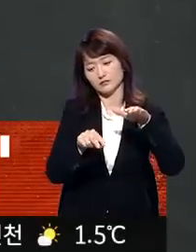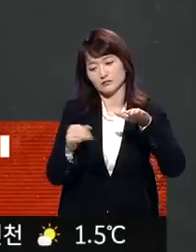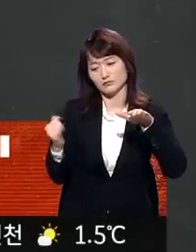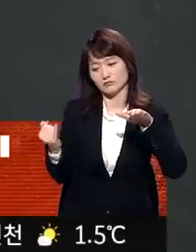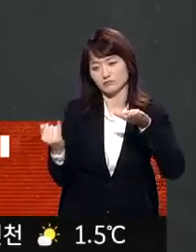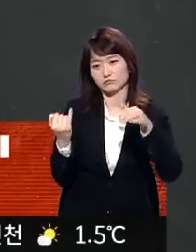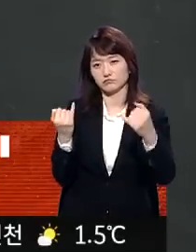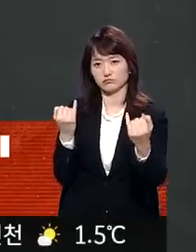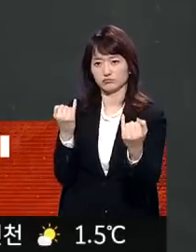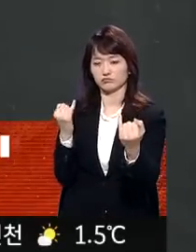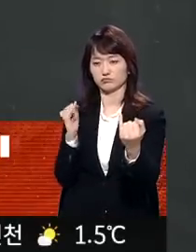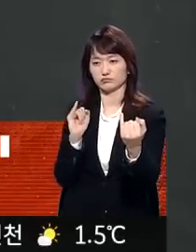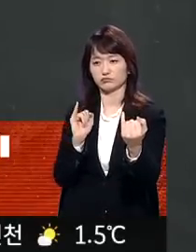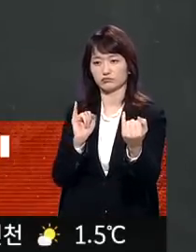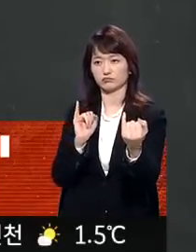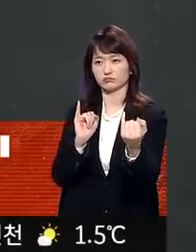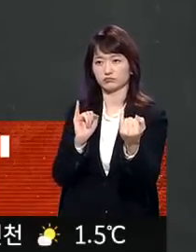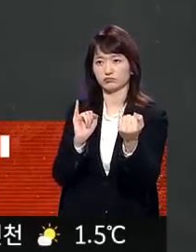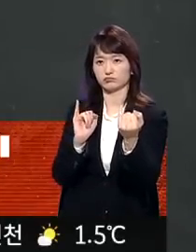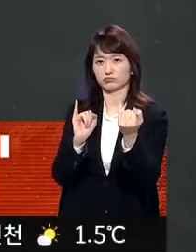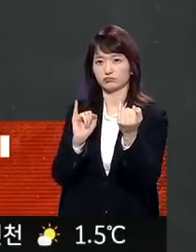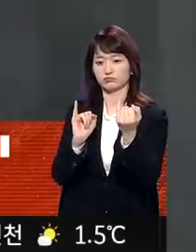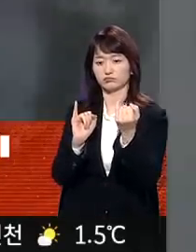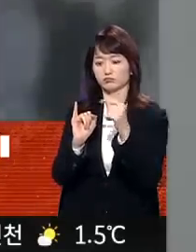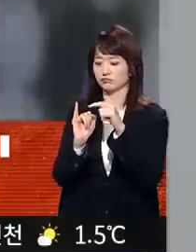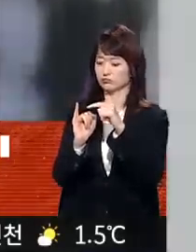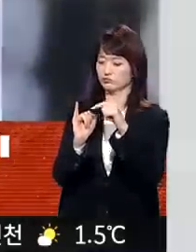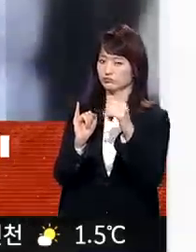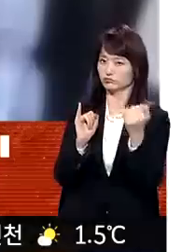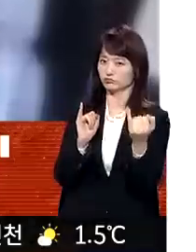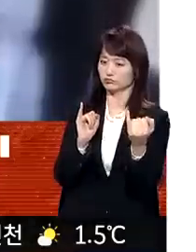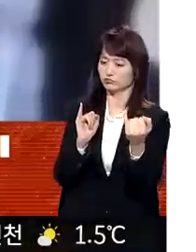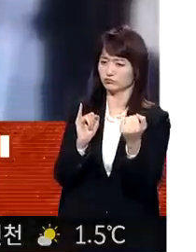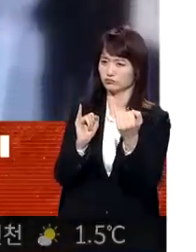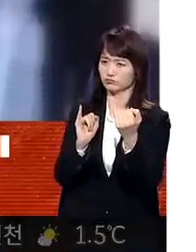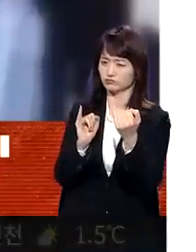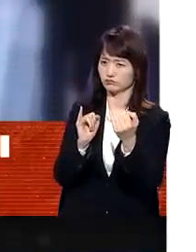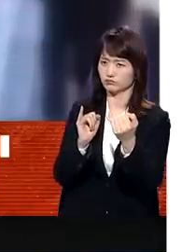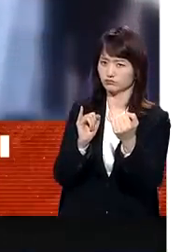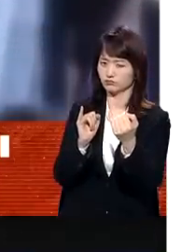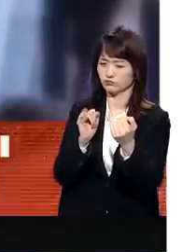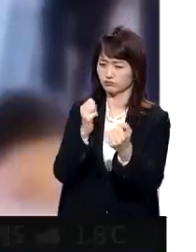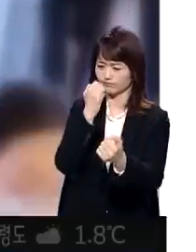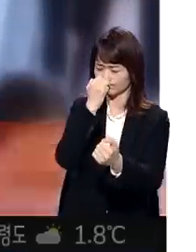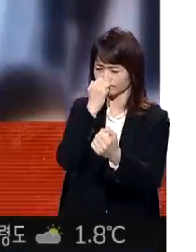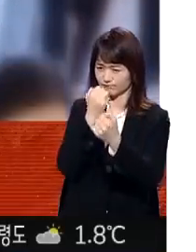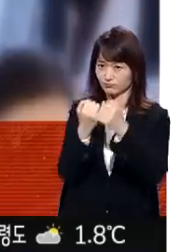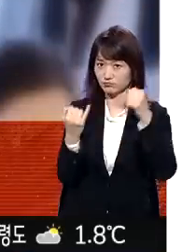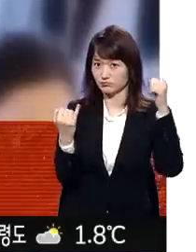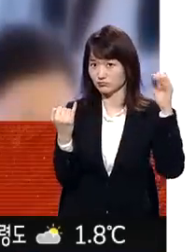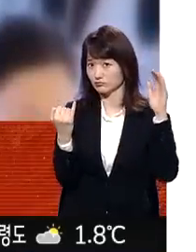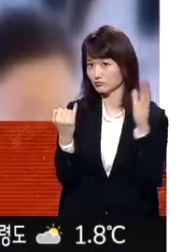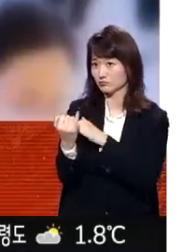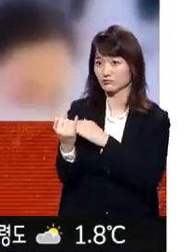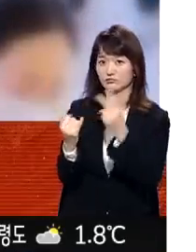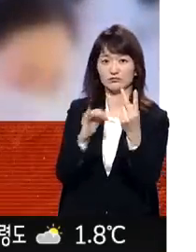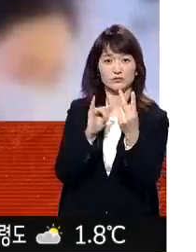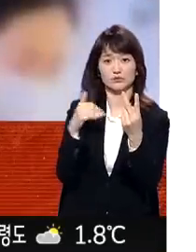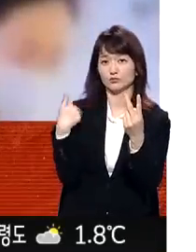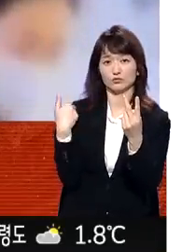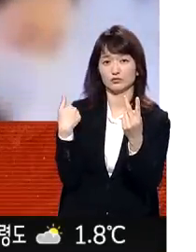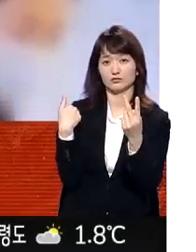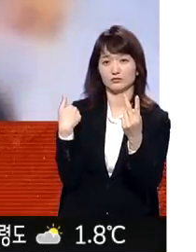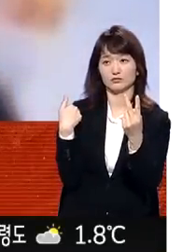있었는데 갑자기 이 여성이 유학생의 얼굴을 이유도 없이 손바닥으로 내리친 겁니다. 이 두 사람은 일면식도 없는